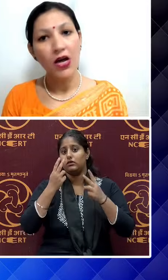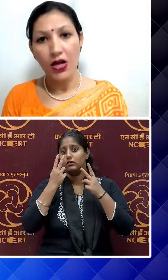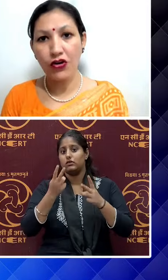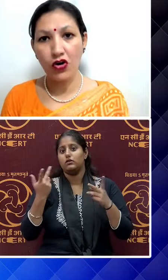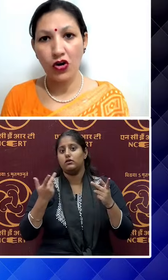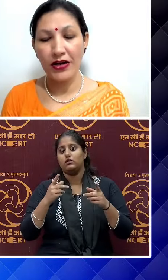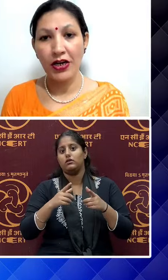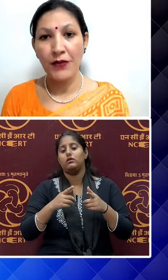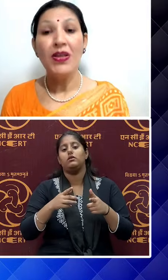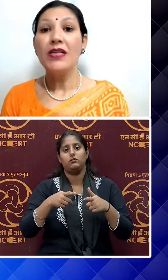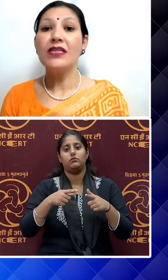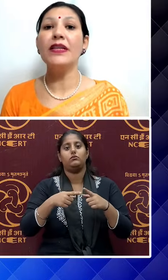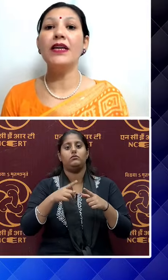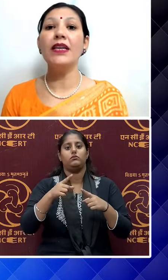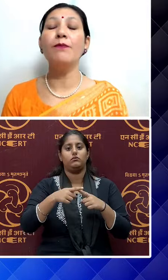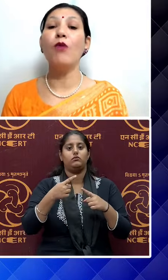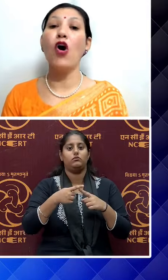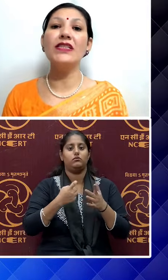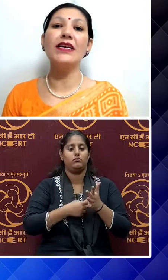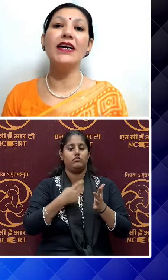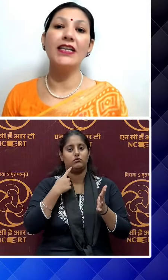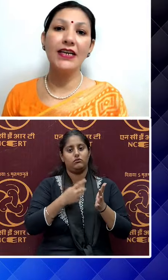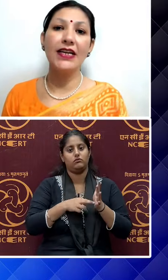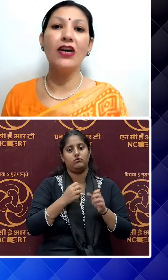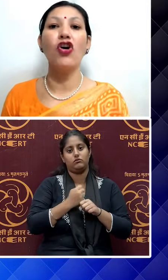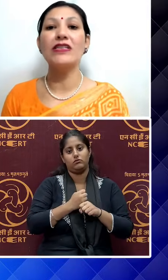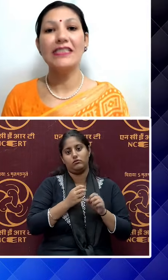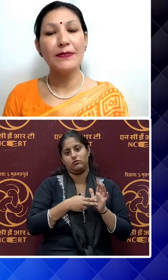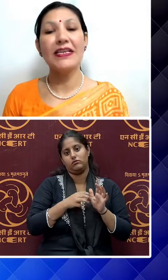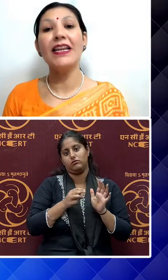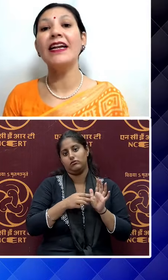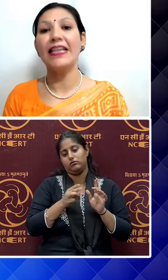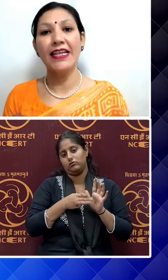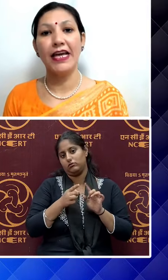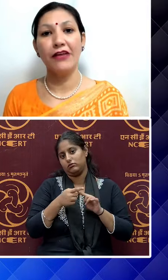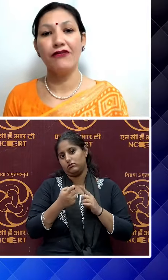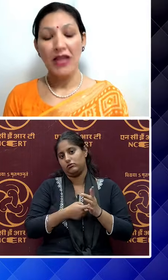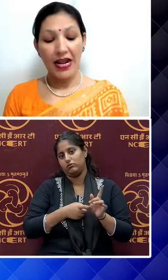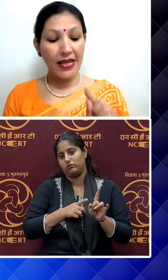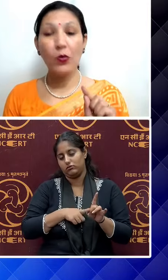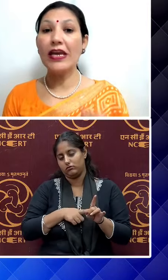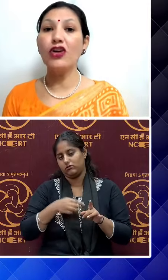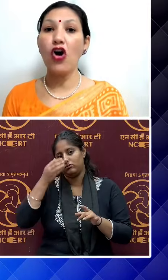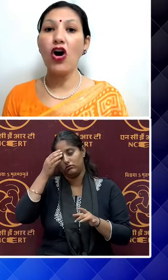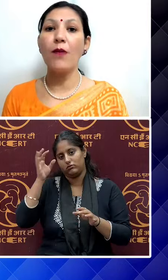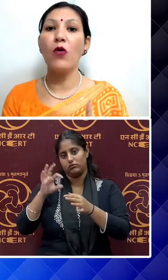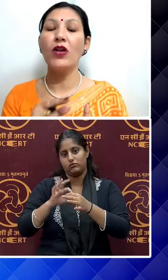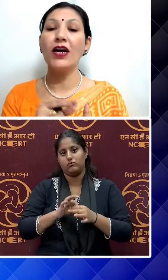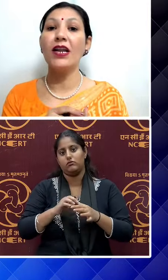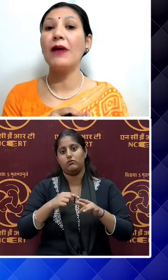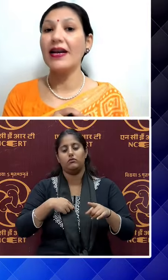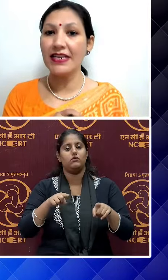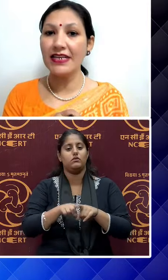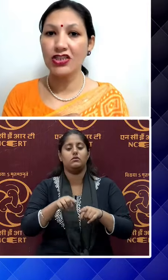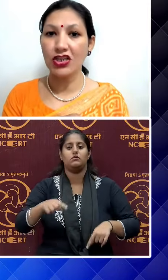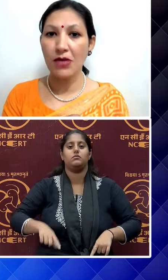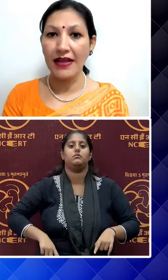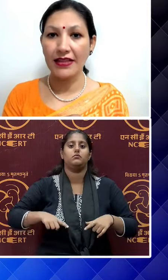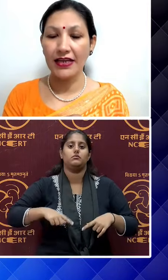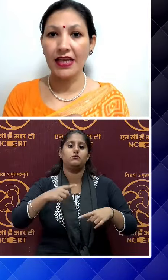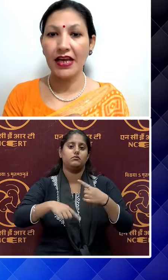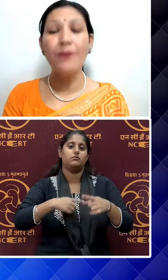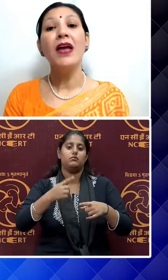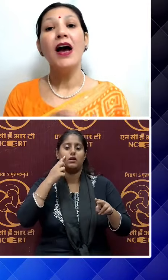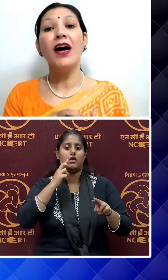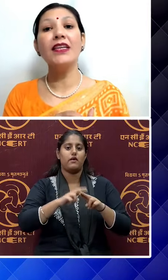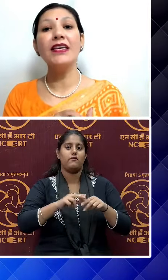of trigonometry. Similarly, बहुत से अलग अलग concepts in our daily life, like we can talk about, अगर हम आर्किटेक्चर की बात